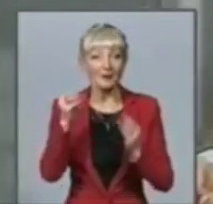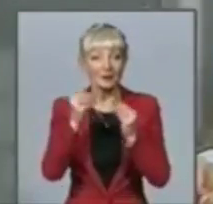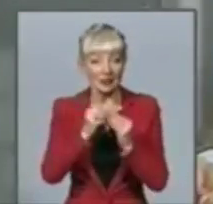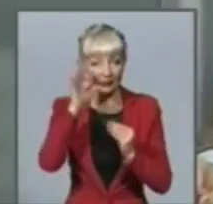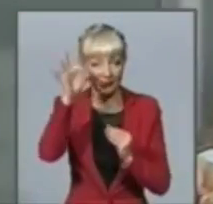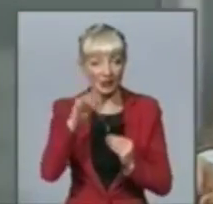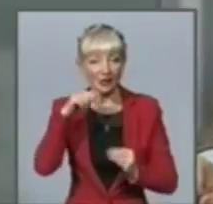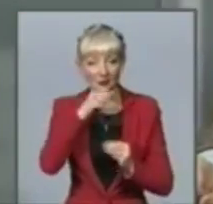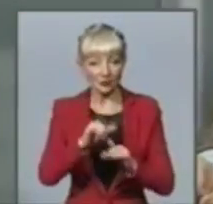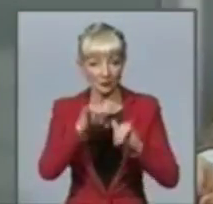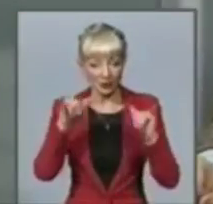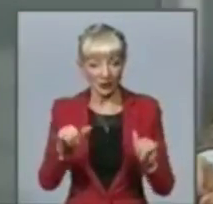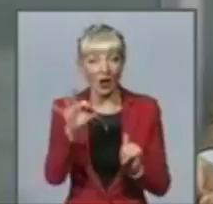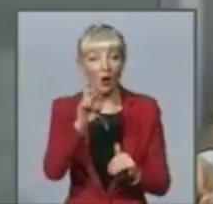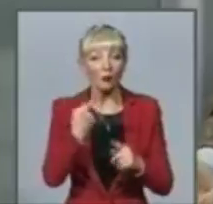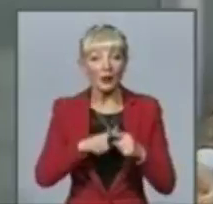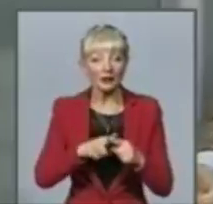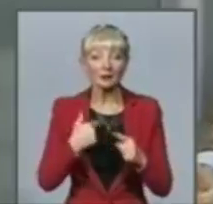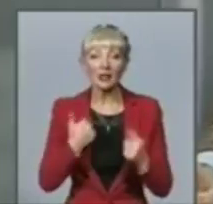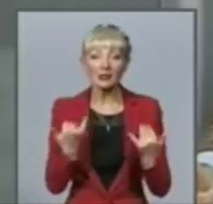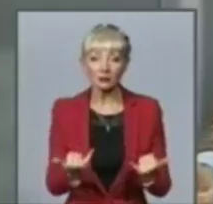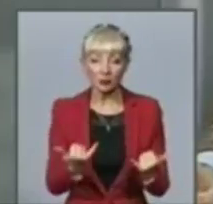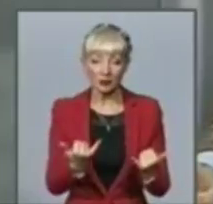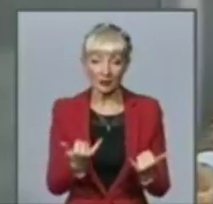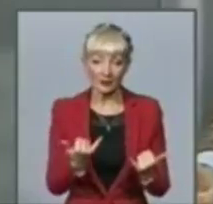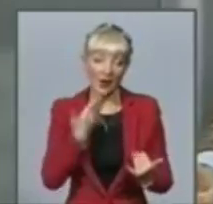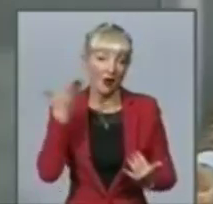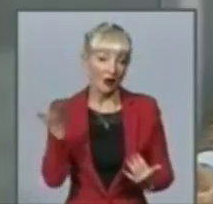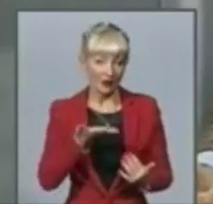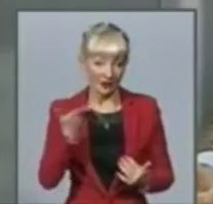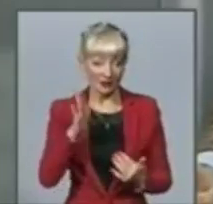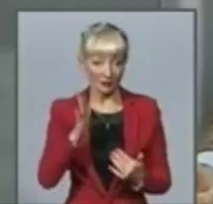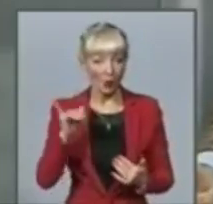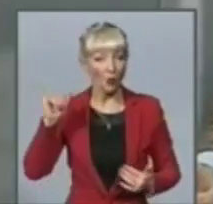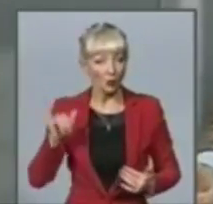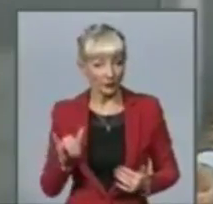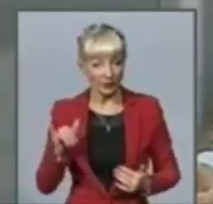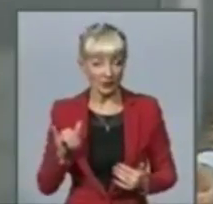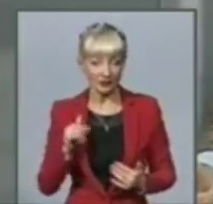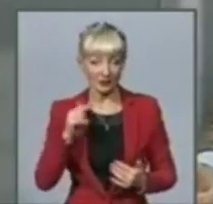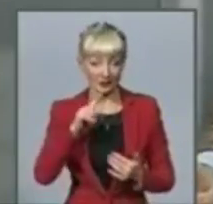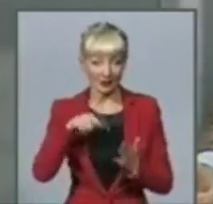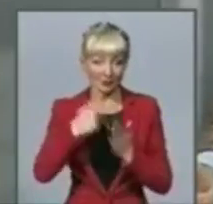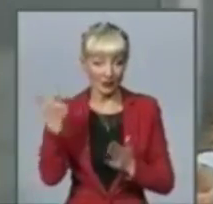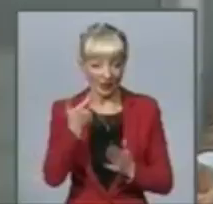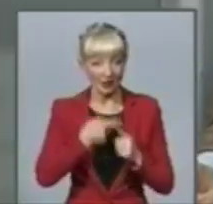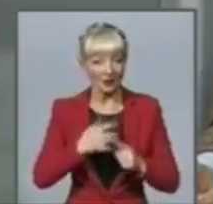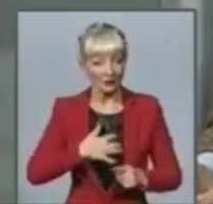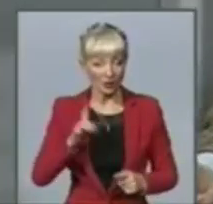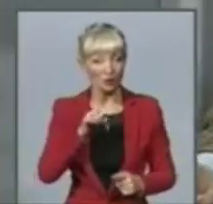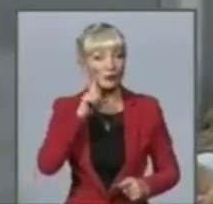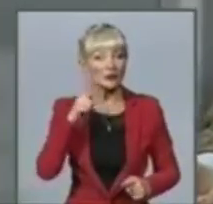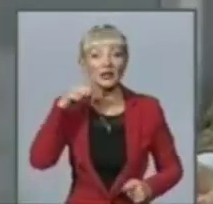економічного зростання на рік. До речі, про це я сьогодні давав лекцію в університеті міського господарства. Це дуже важливо, щоб